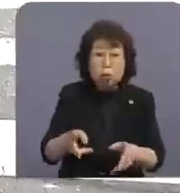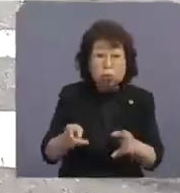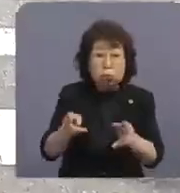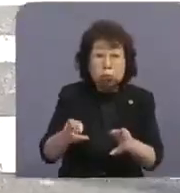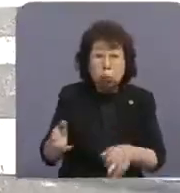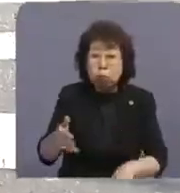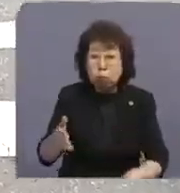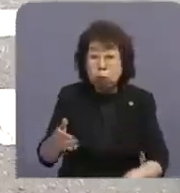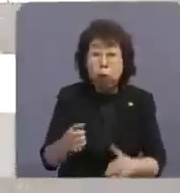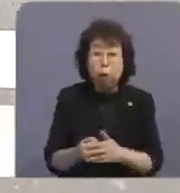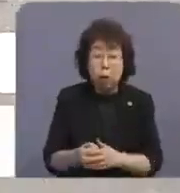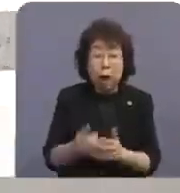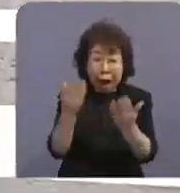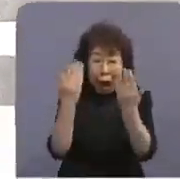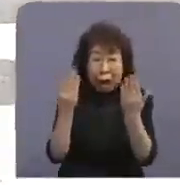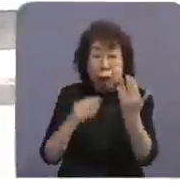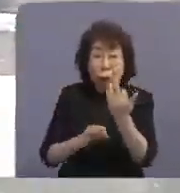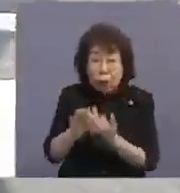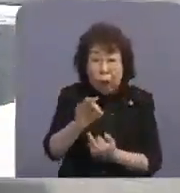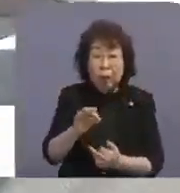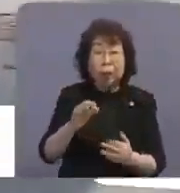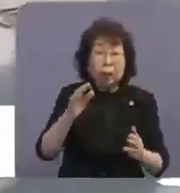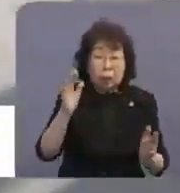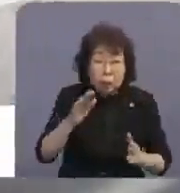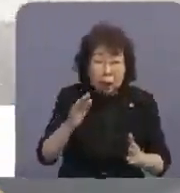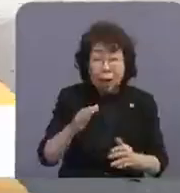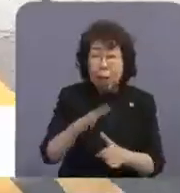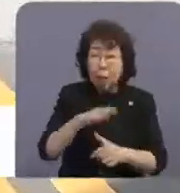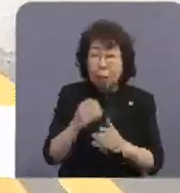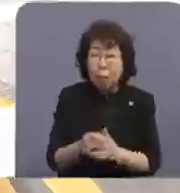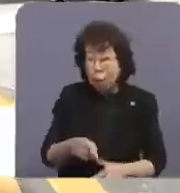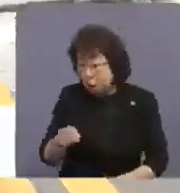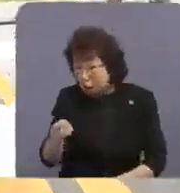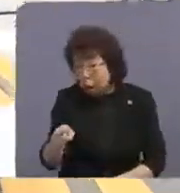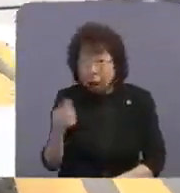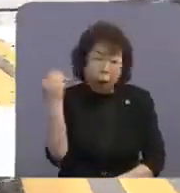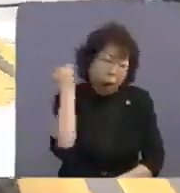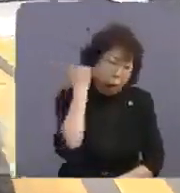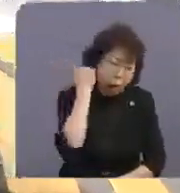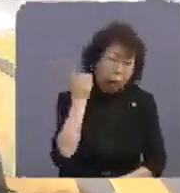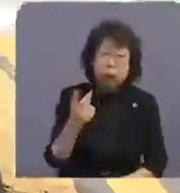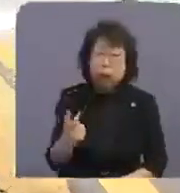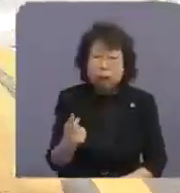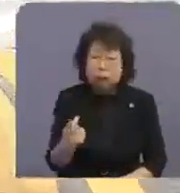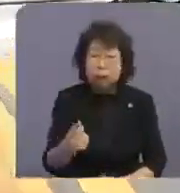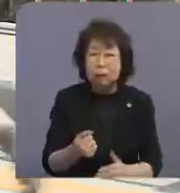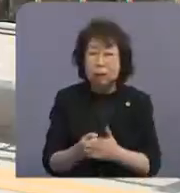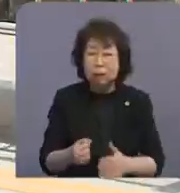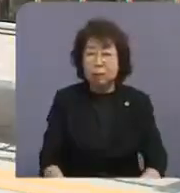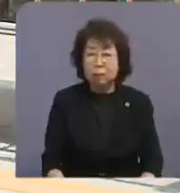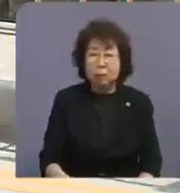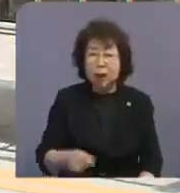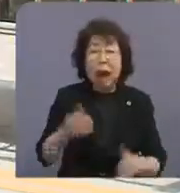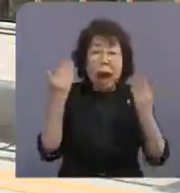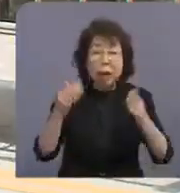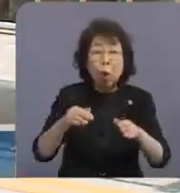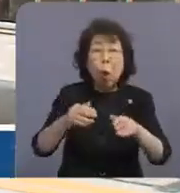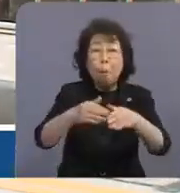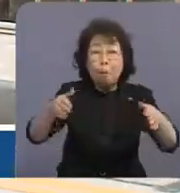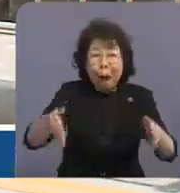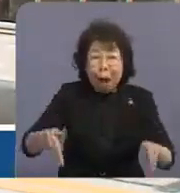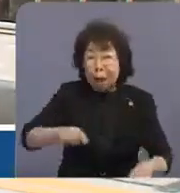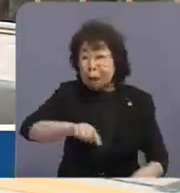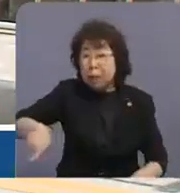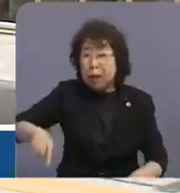있습니다. 등하교하는 어린이들이 인도를 벗어날 수밖에 없는 구조입니다. 튀어나온 학교 담장 모서리와